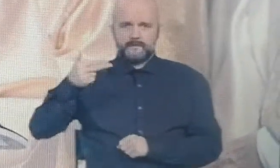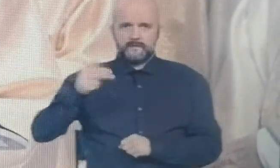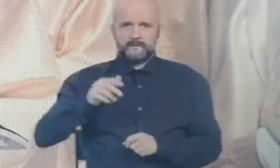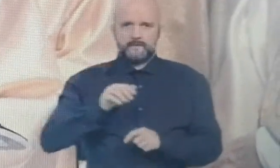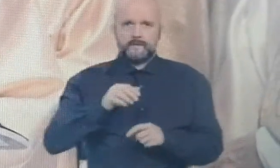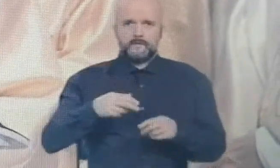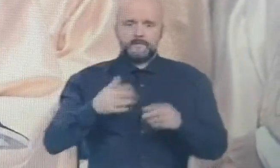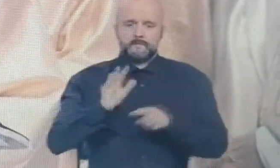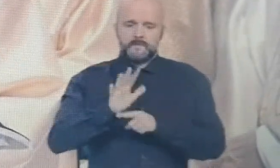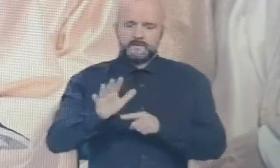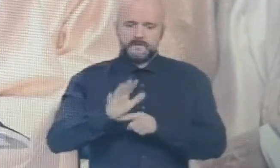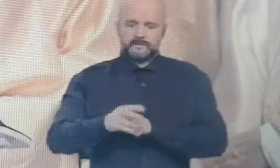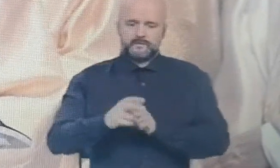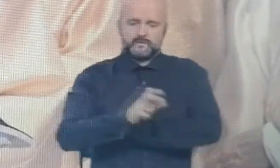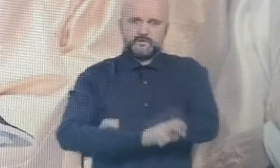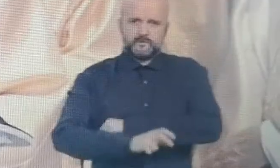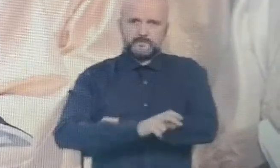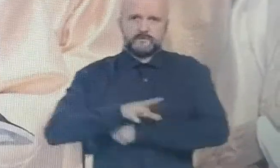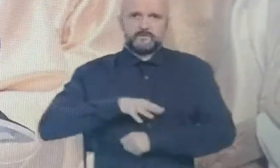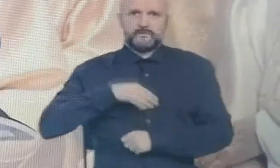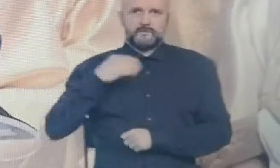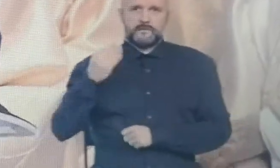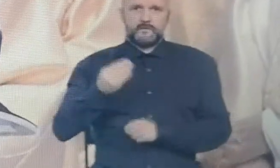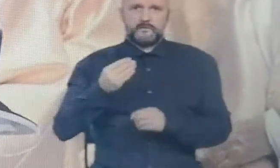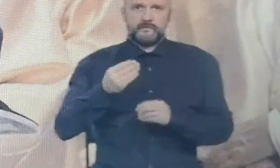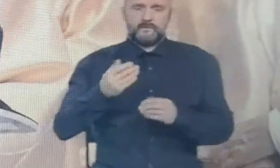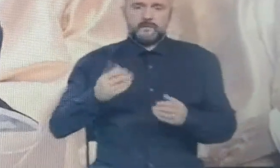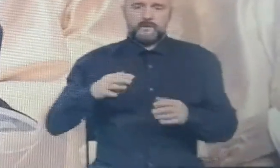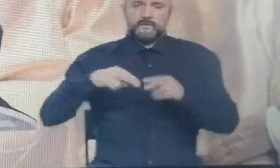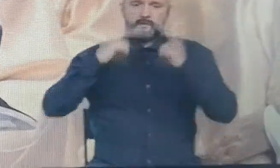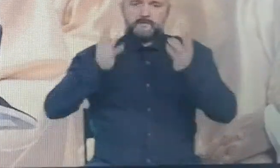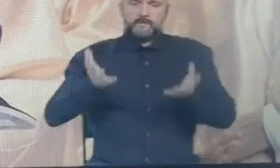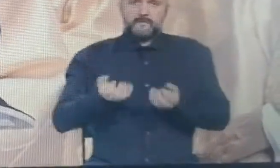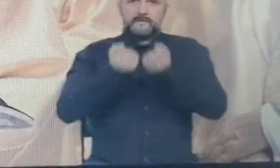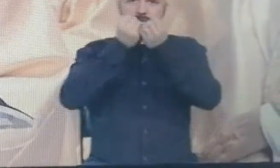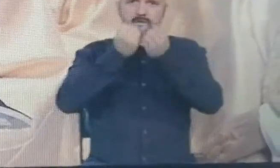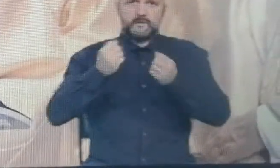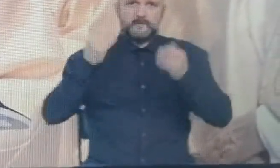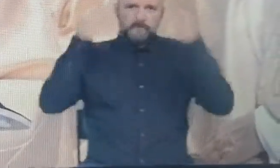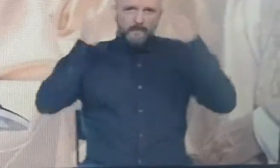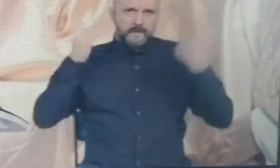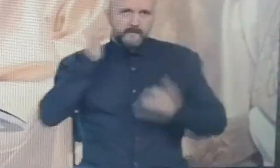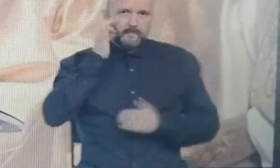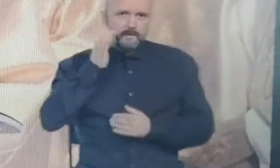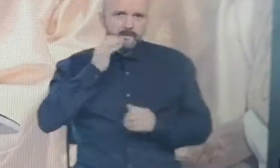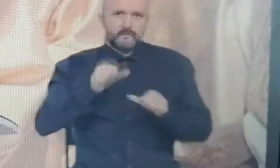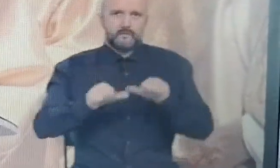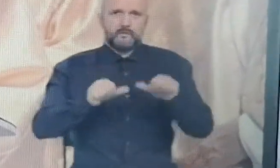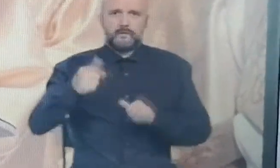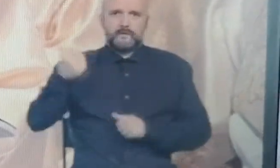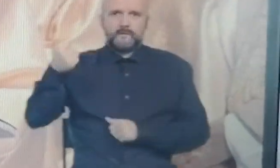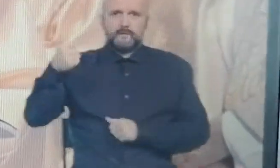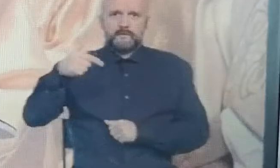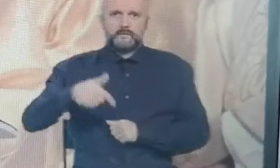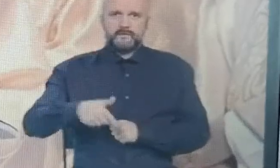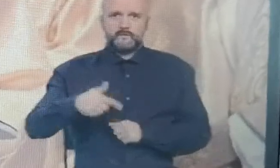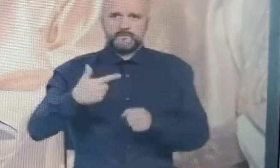15 sierpnia w uroczystość w niebowzięcie Najświętszej Maryi Panny roku pańskiego